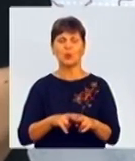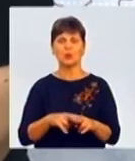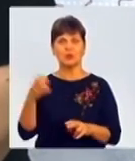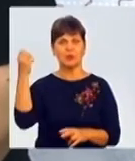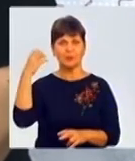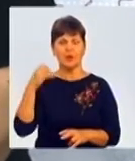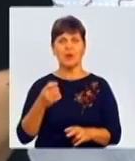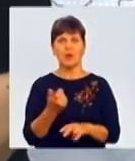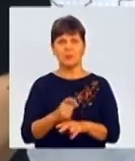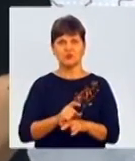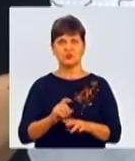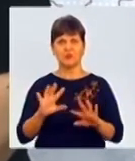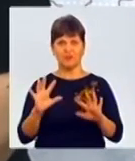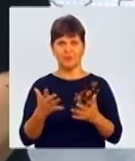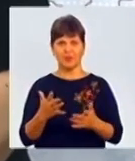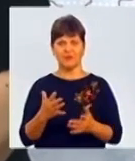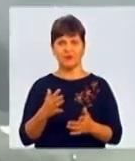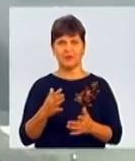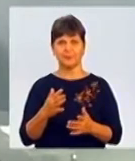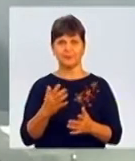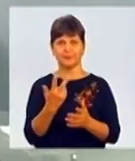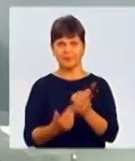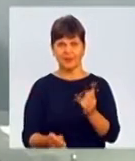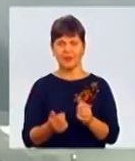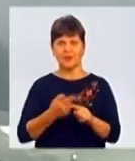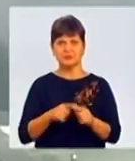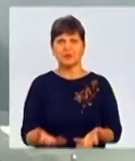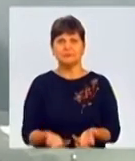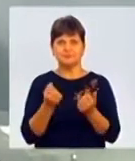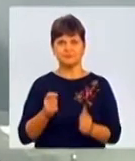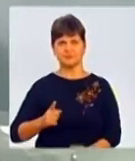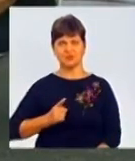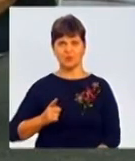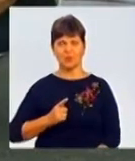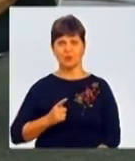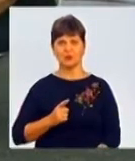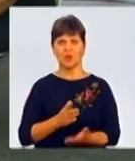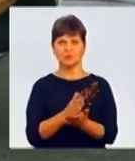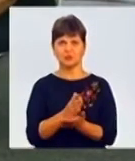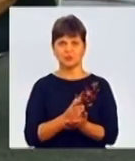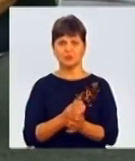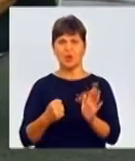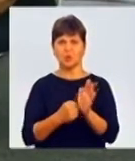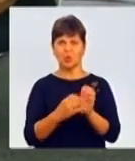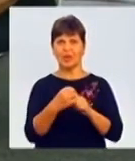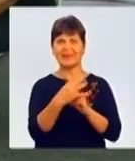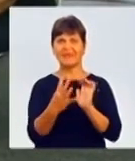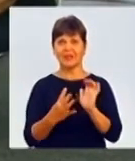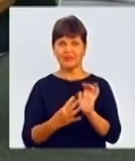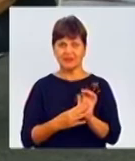випадків водолази комунальної водолазної служби, вони чергують до 7 години вечора, а